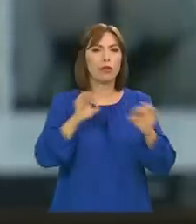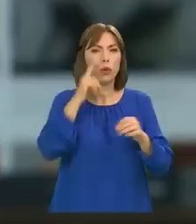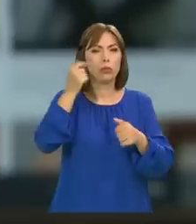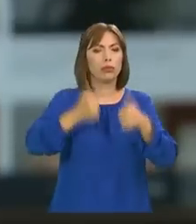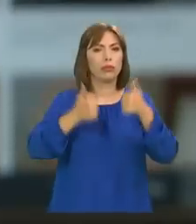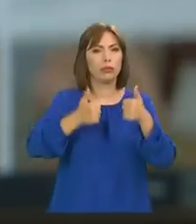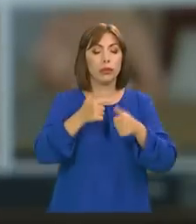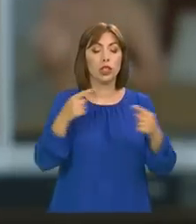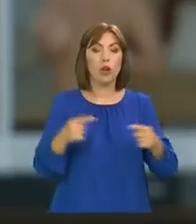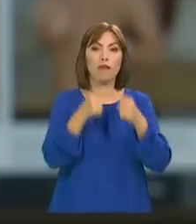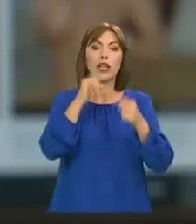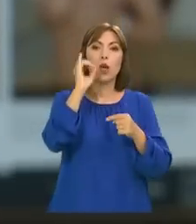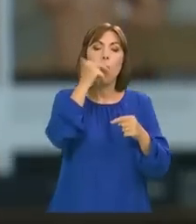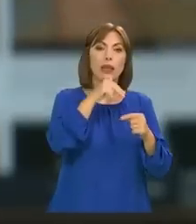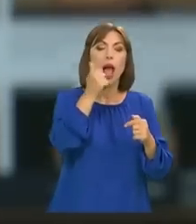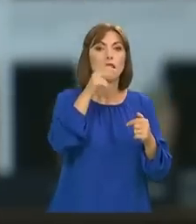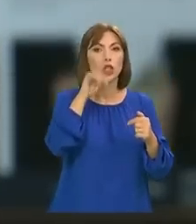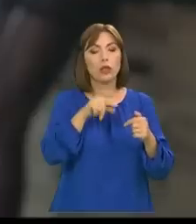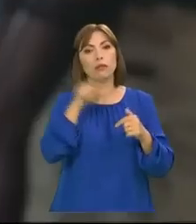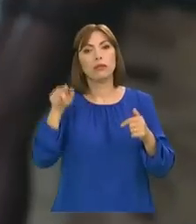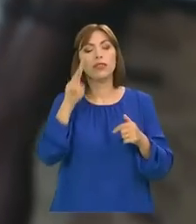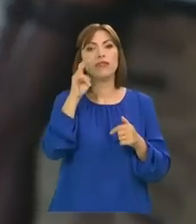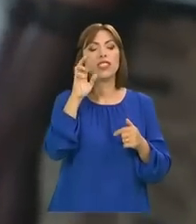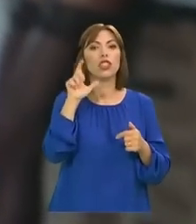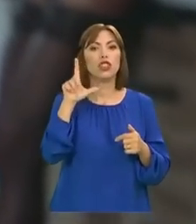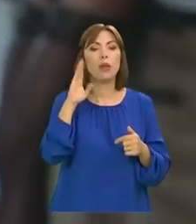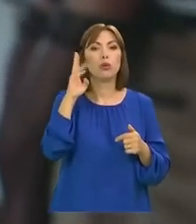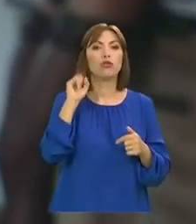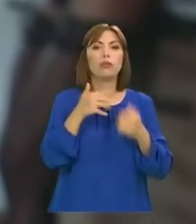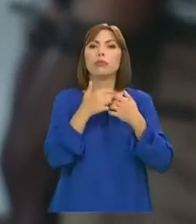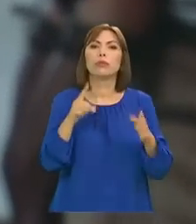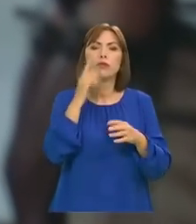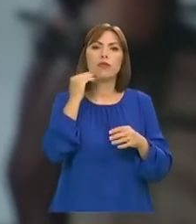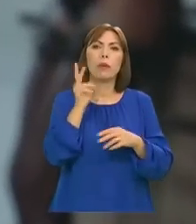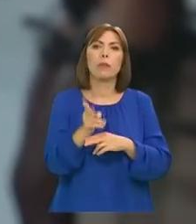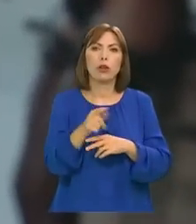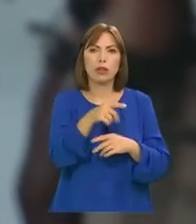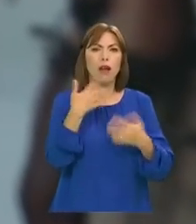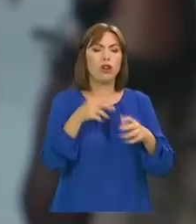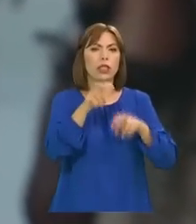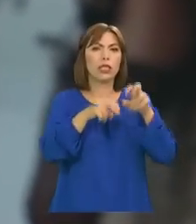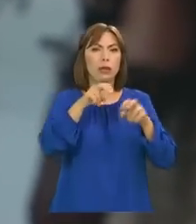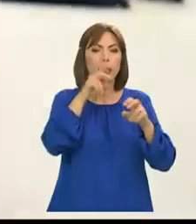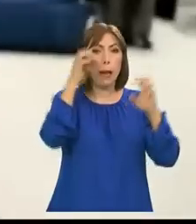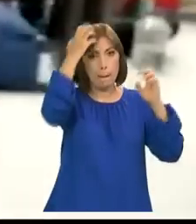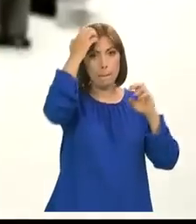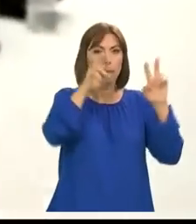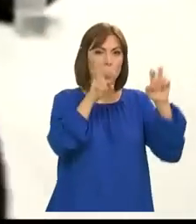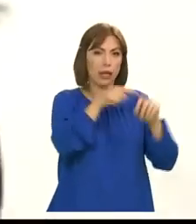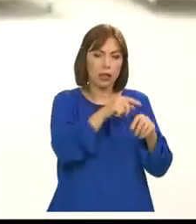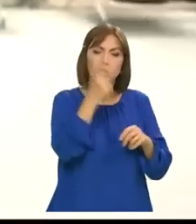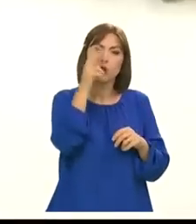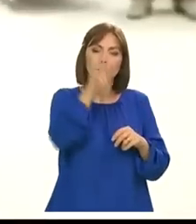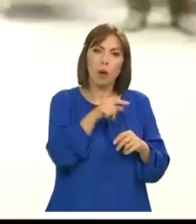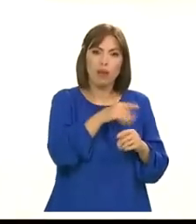rival. Conflictul dintre Ioan Anton și Virgil Bușa a pornit de la o prostituată. Femeia a fost exploatată de împărat timp de 2 luni.